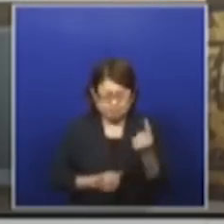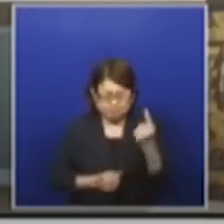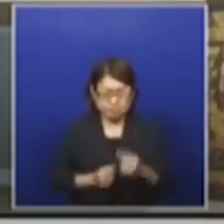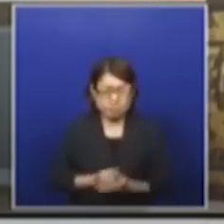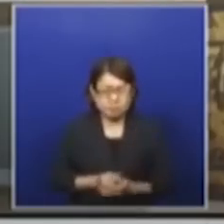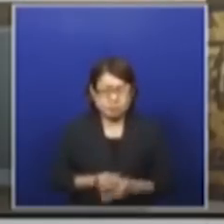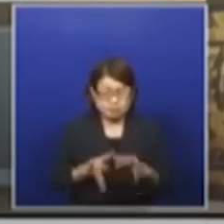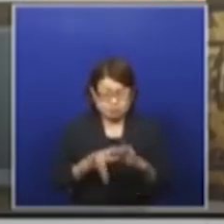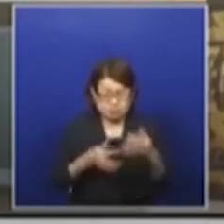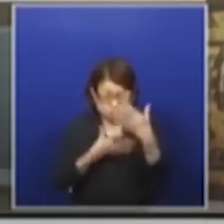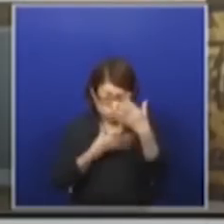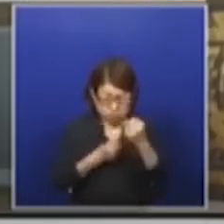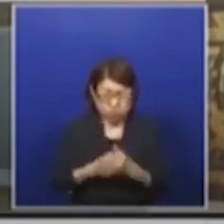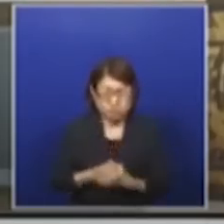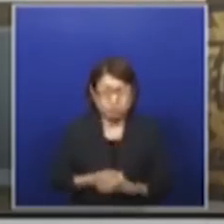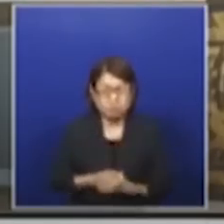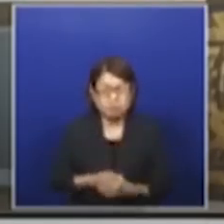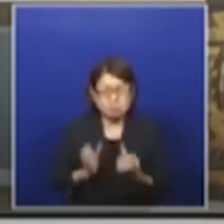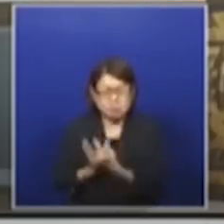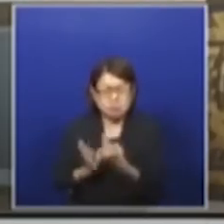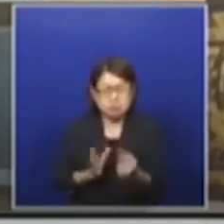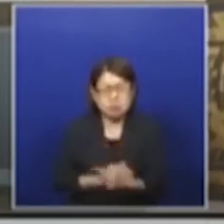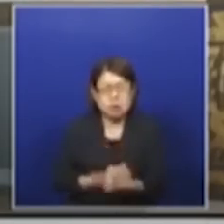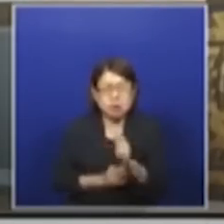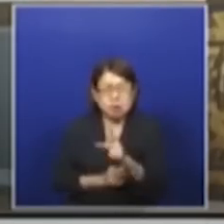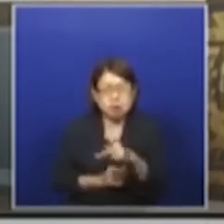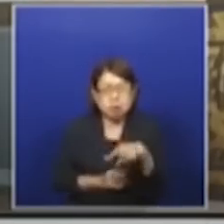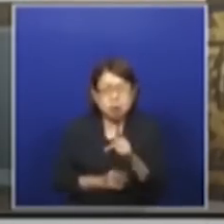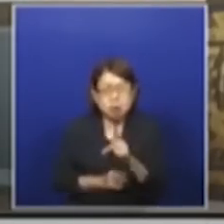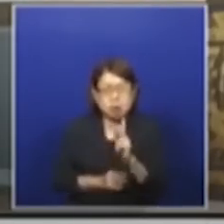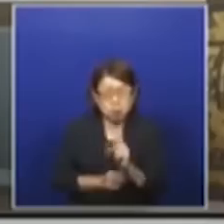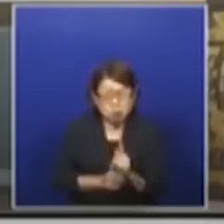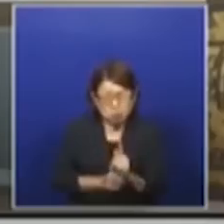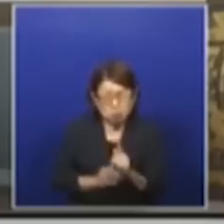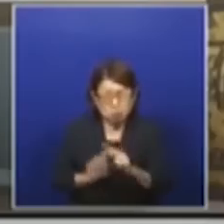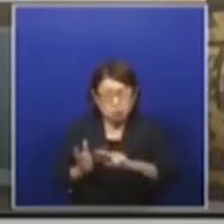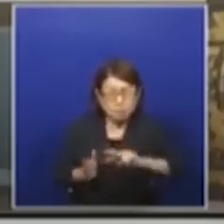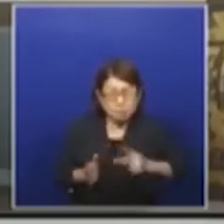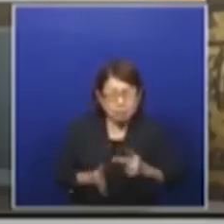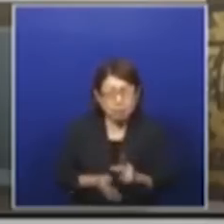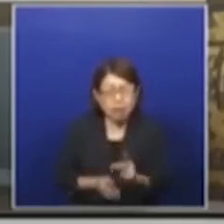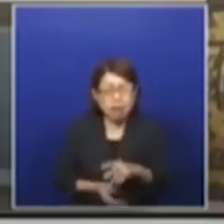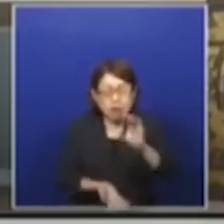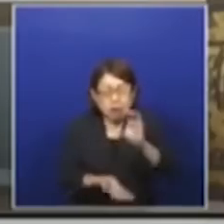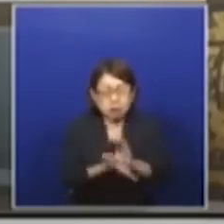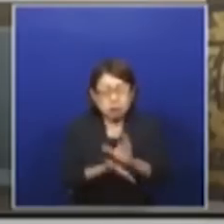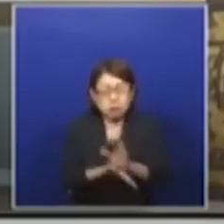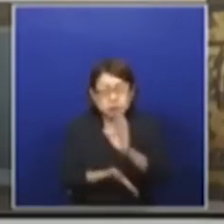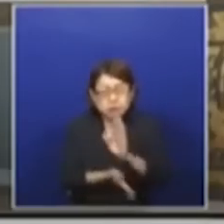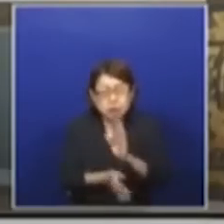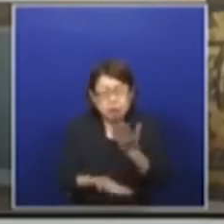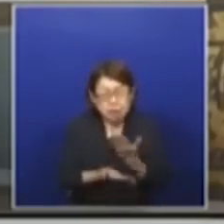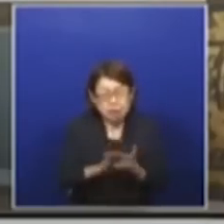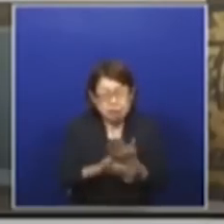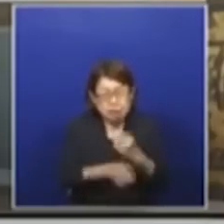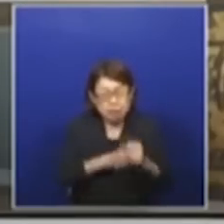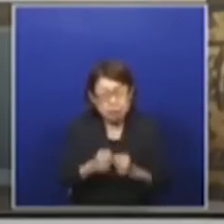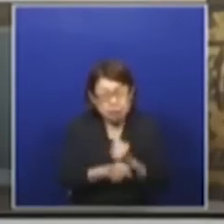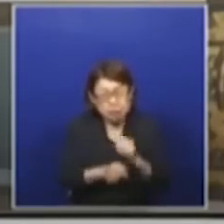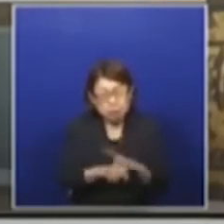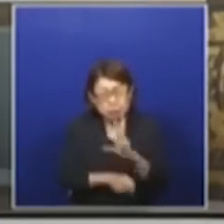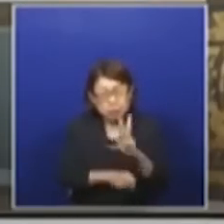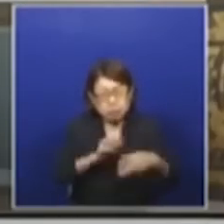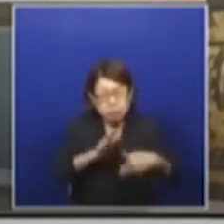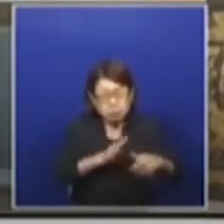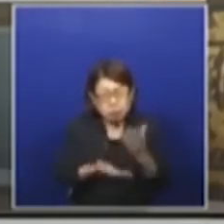าสนใจครับมีหนึ่งในตัวแทนจากกบข.หรือกองทุนบำเหน็จบำนาญข้าราชการได้เข้าไปนั่งในคณะกรรมการลงทุนด้ว